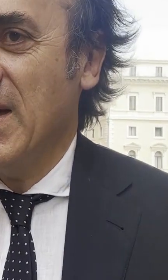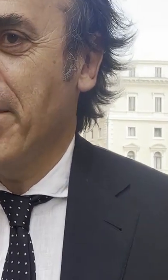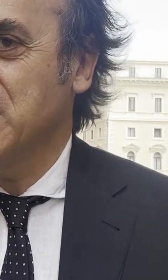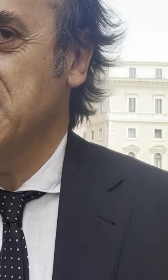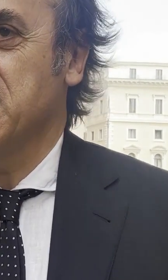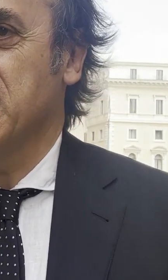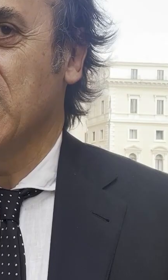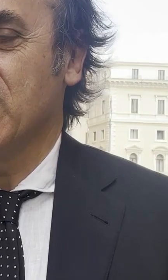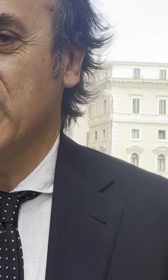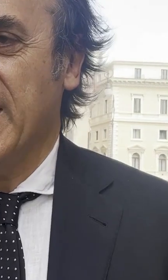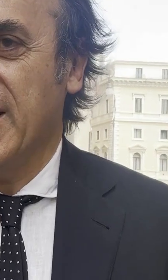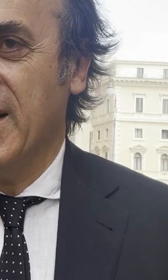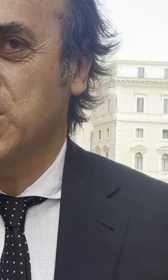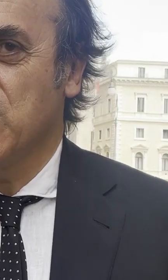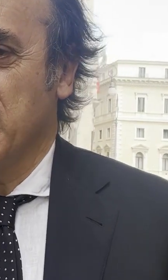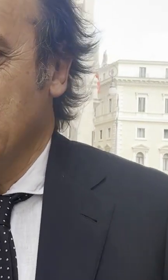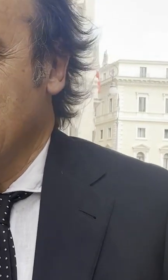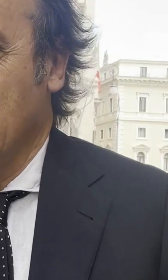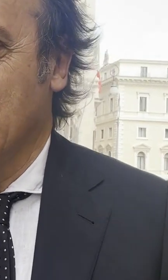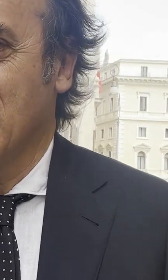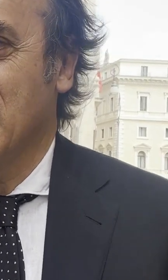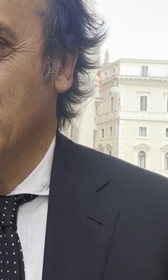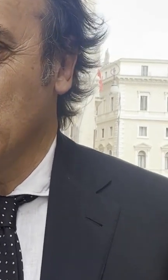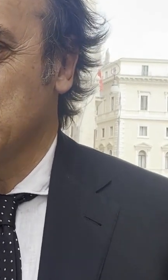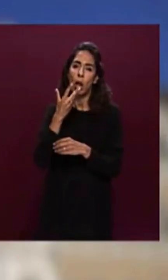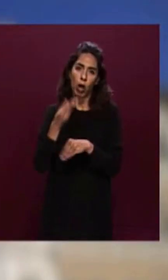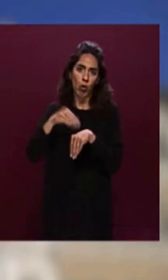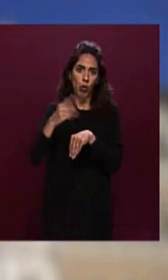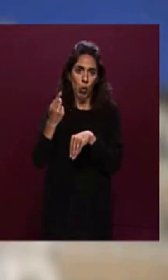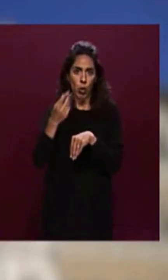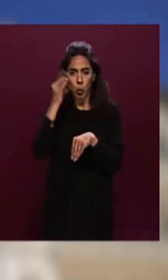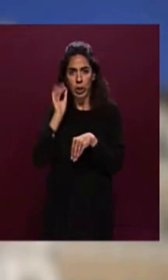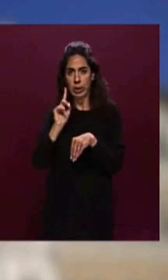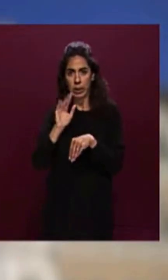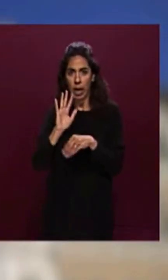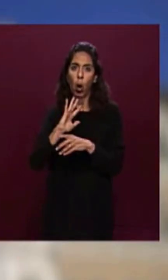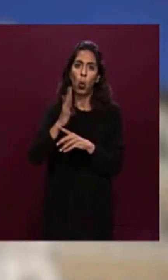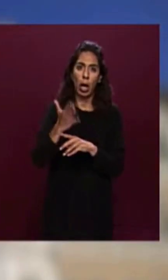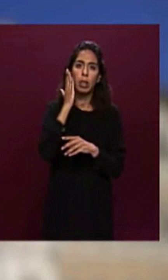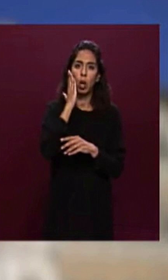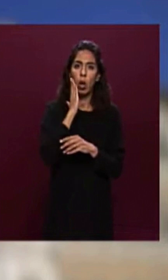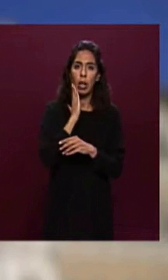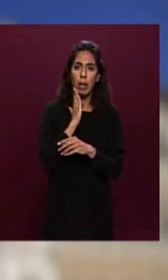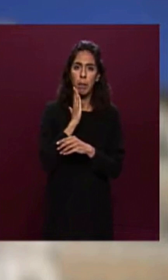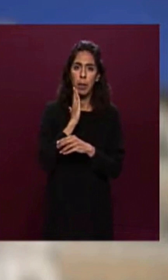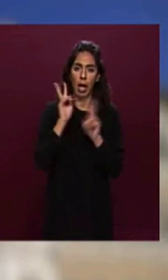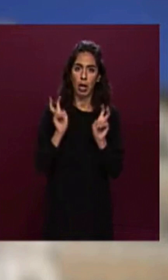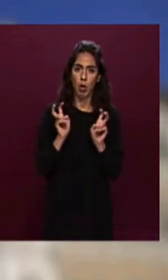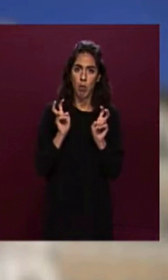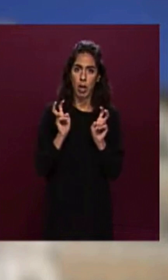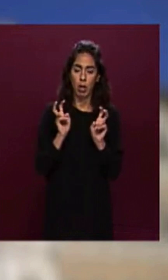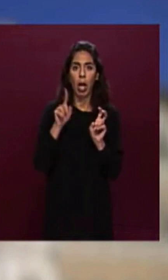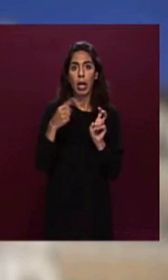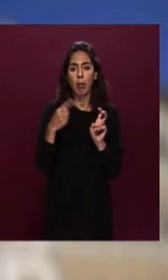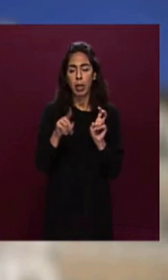è una posizione ideologica assolutamente dannosa. Il tema della Libia, che anche di questo adesso